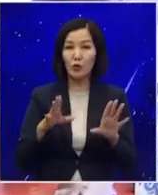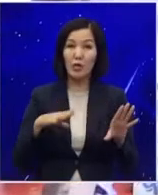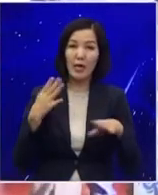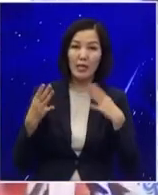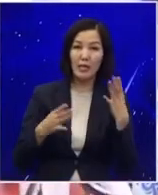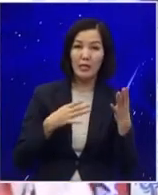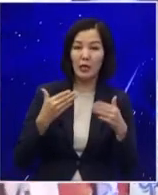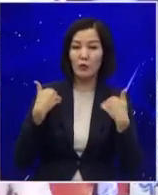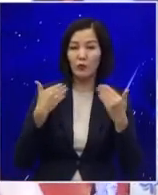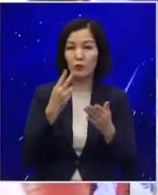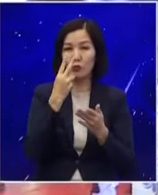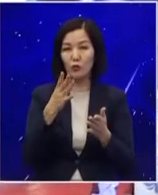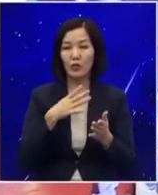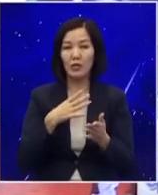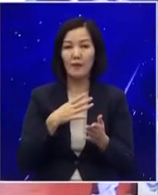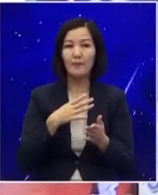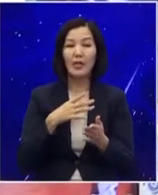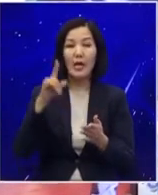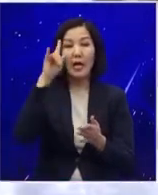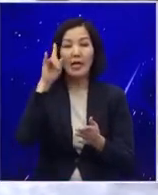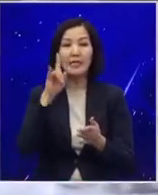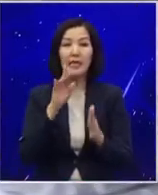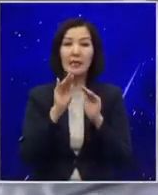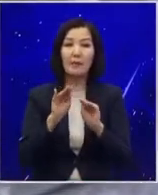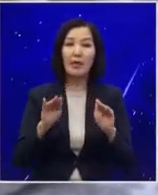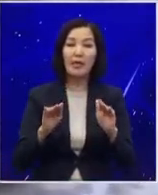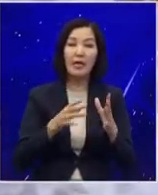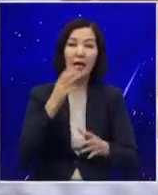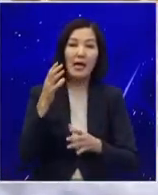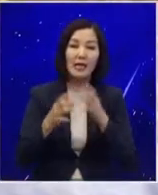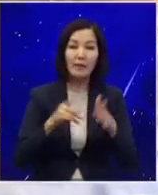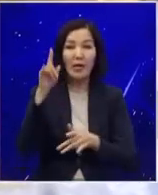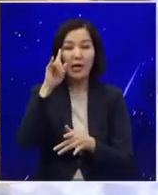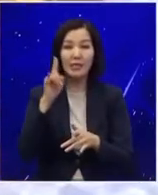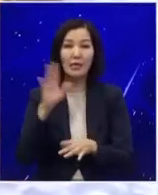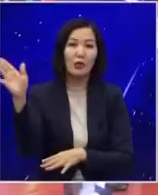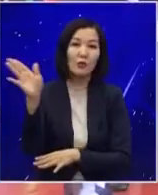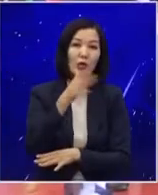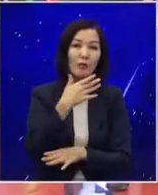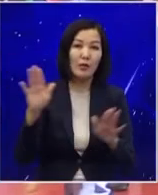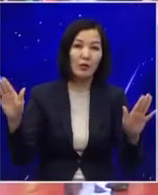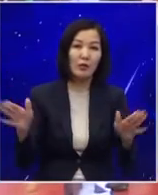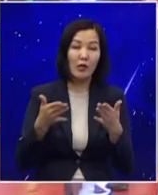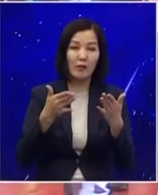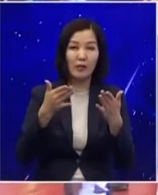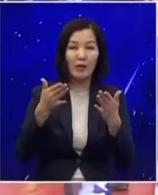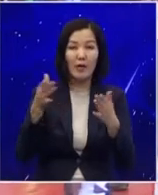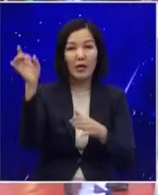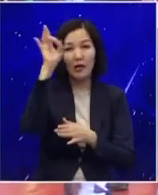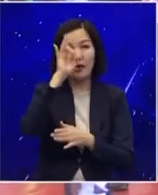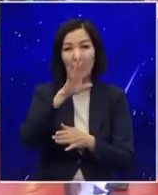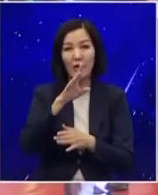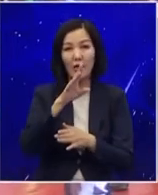осы қазақтың балалары, қара домалақ балалар, осы әлемнің қазақтың атын шығаруға. Қазір мен балаларды